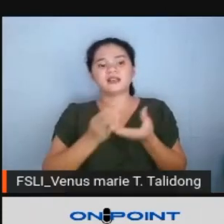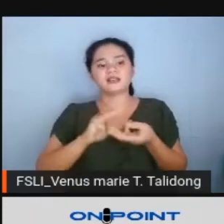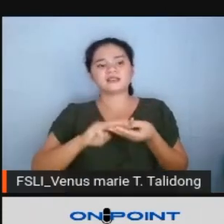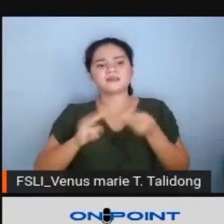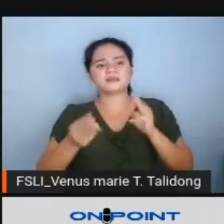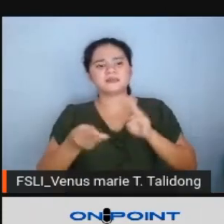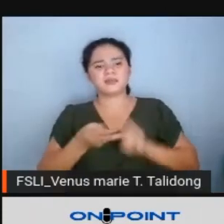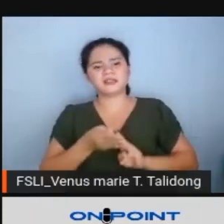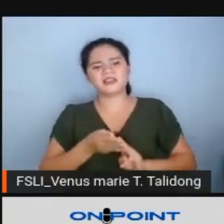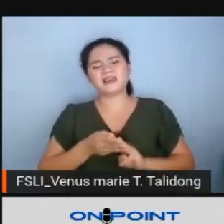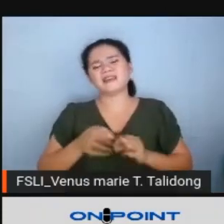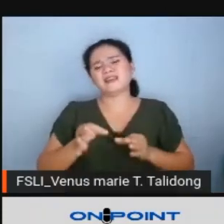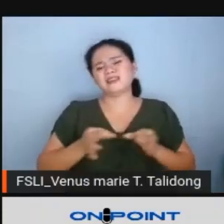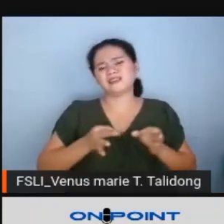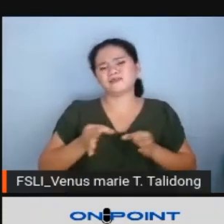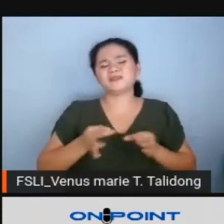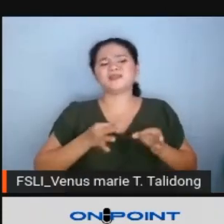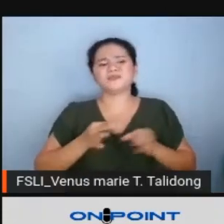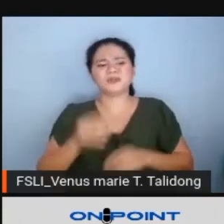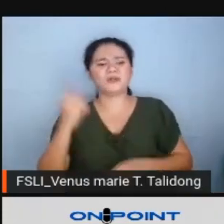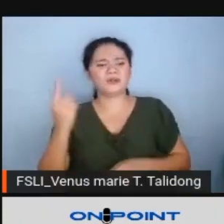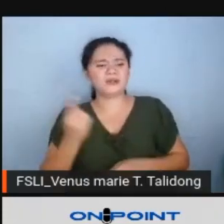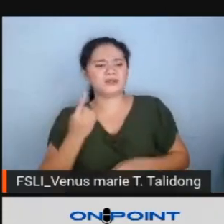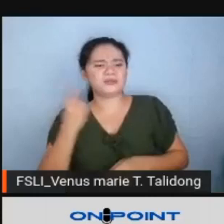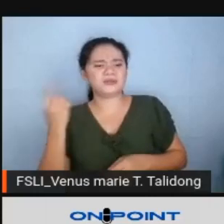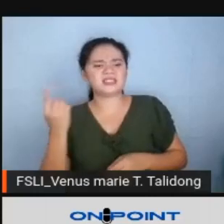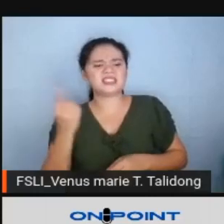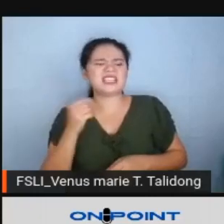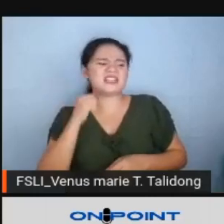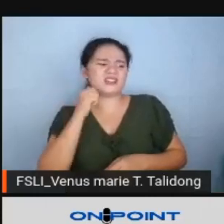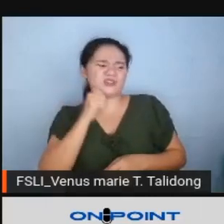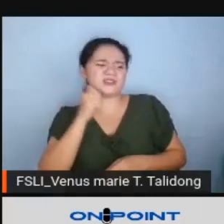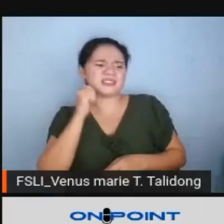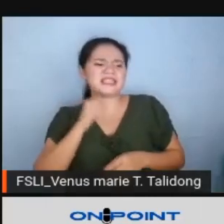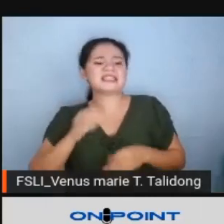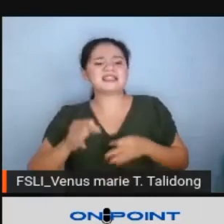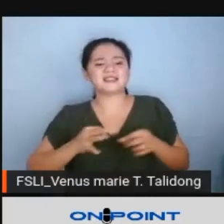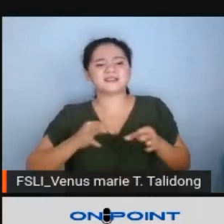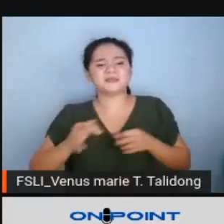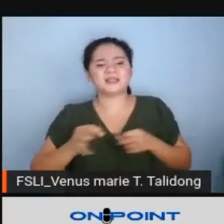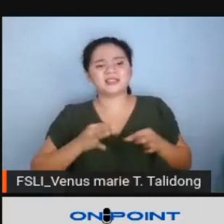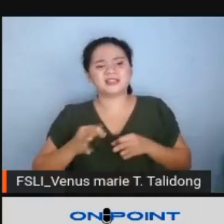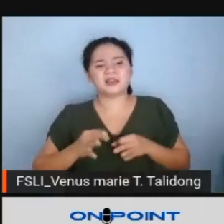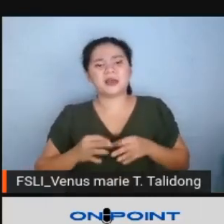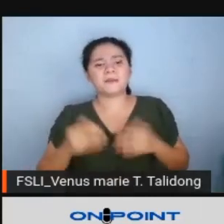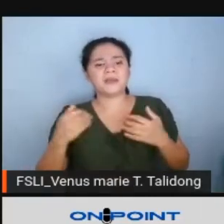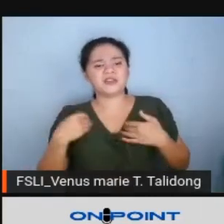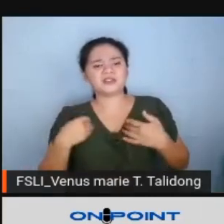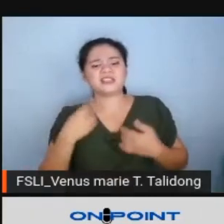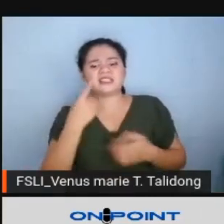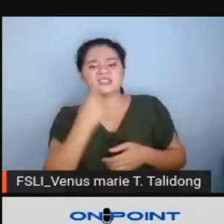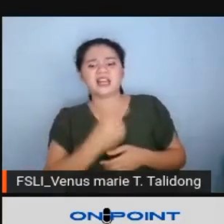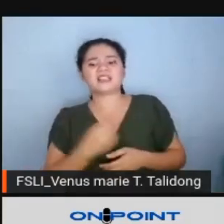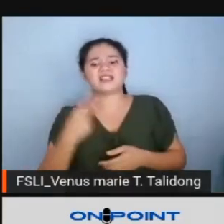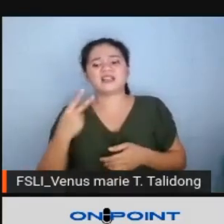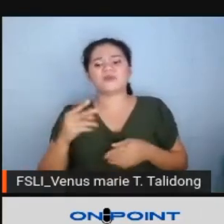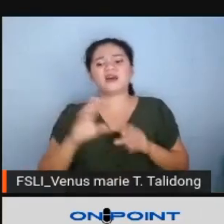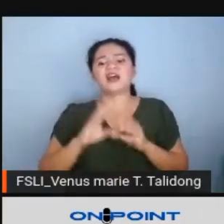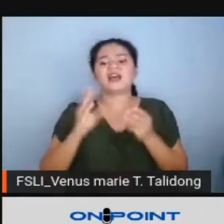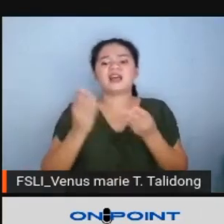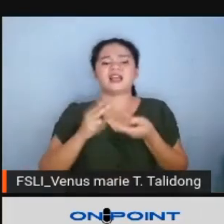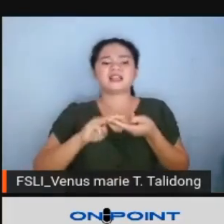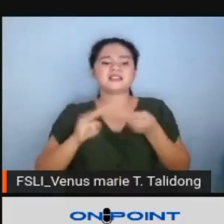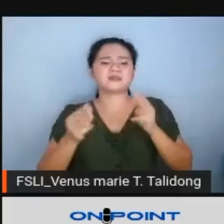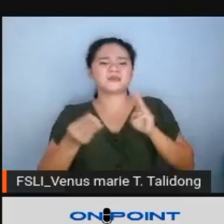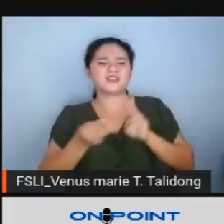ganito ka, parang hindi talaga, meron talagang isa, dalawa, tatlo na bullying or mga bullies.